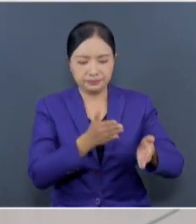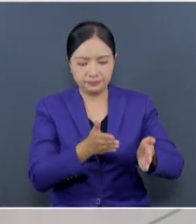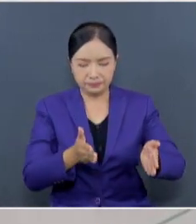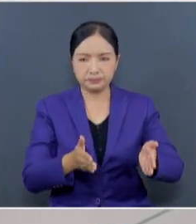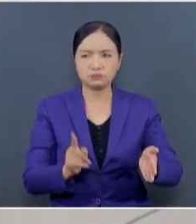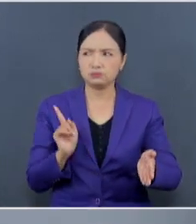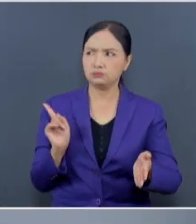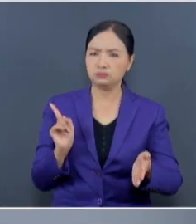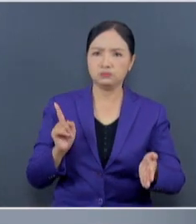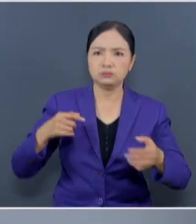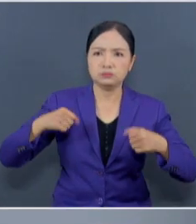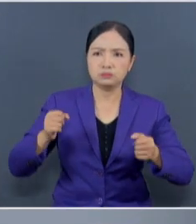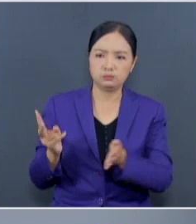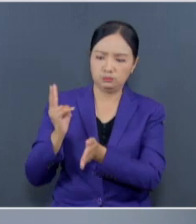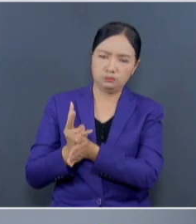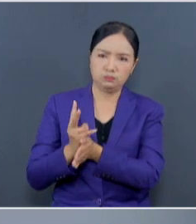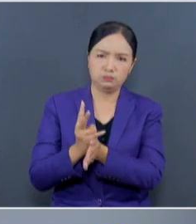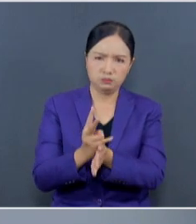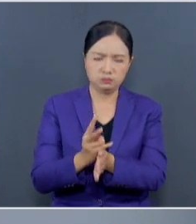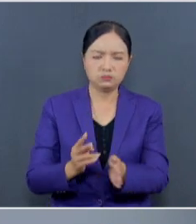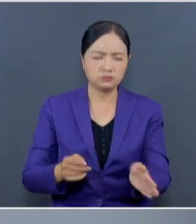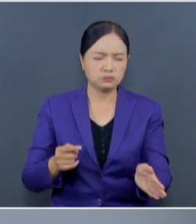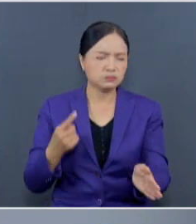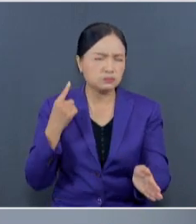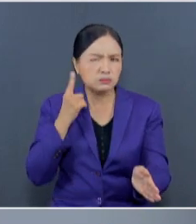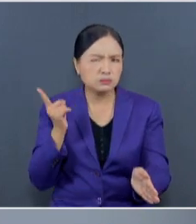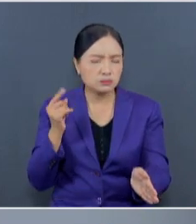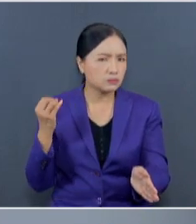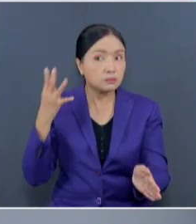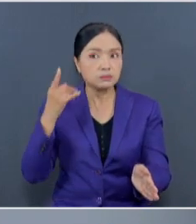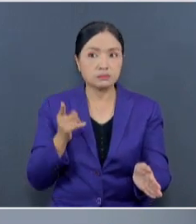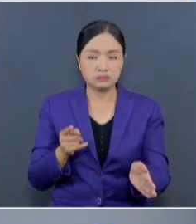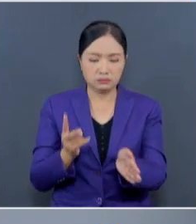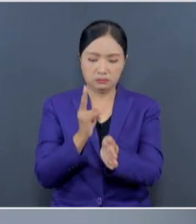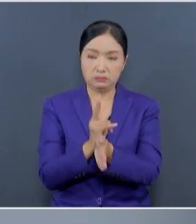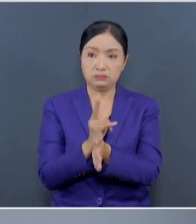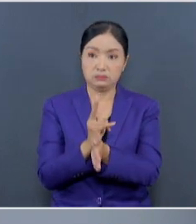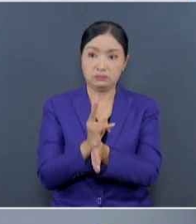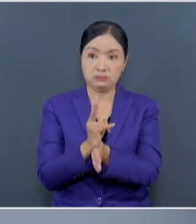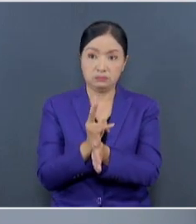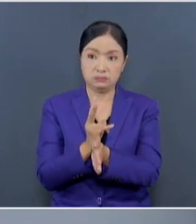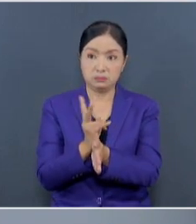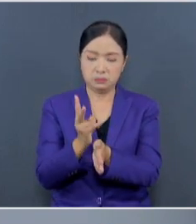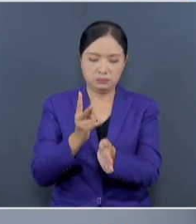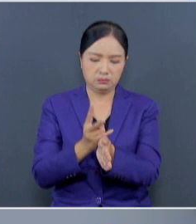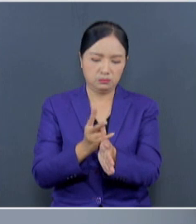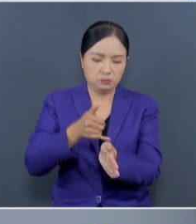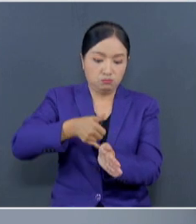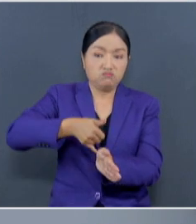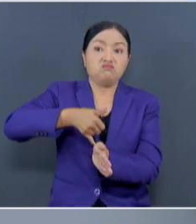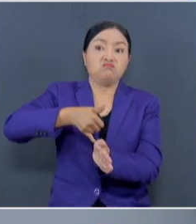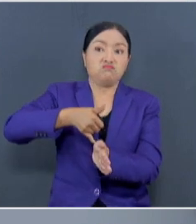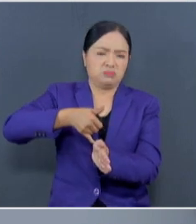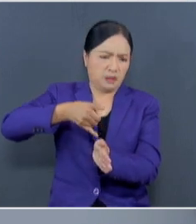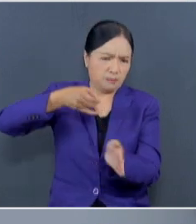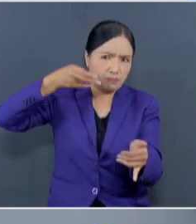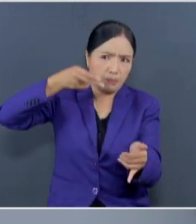มาหลังจากนั้นเนี่ยตัวเองได้ยินเสียงปืนพะหันไปดูมือปืนที่เป็นคนซ้อนเนี่ยยืนอยู่บนที่พักเท้ารถจักรยานยนต์แล้วกระหน่ำยิงเขา